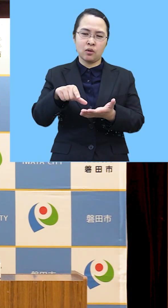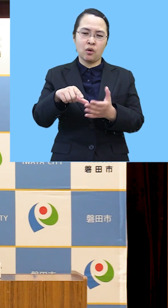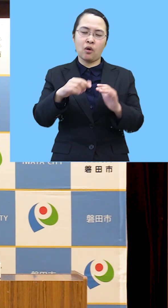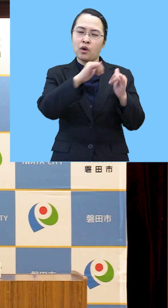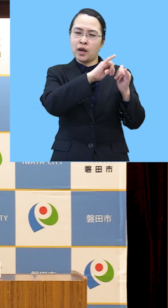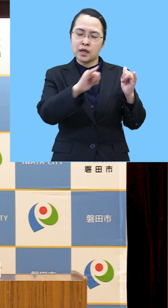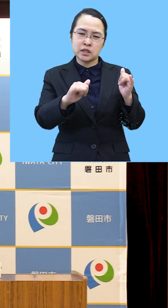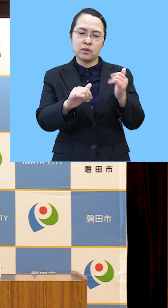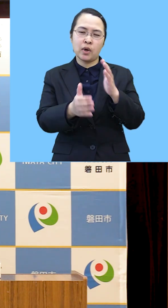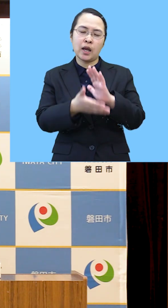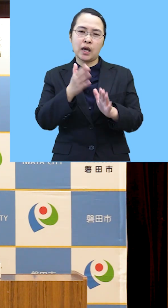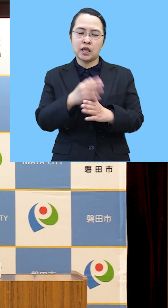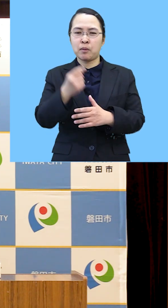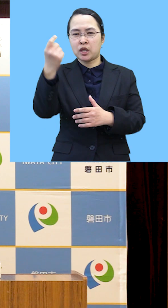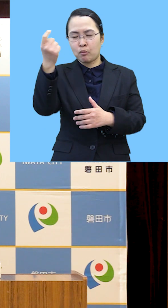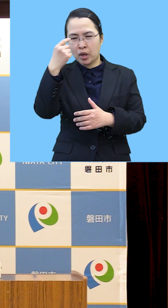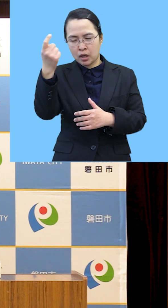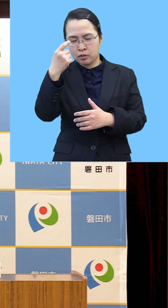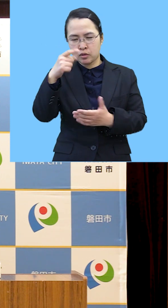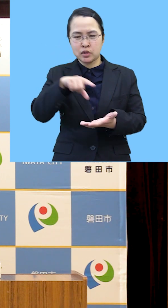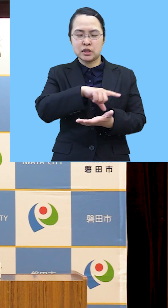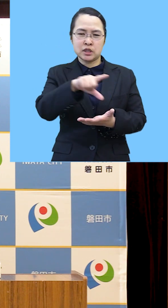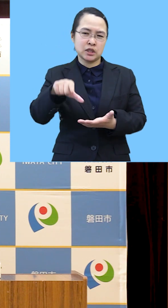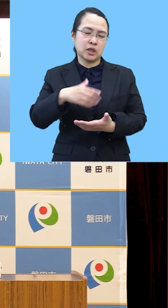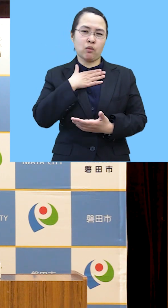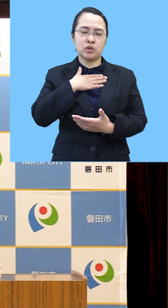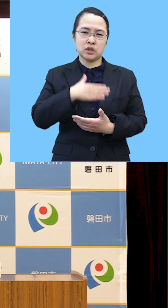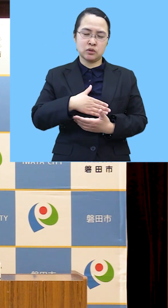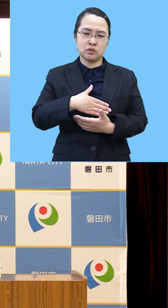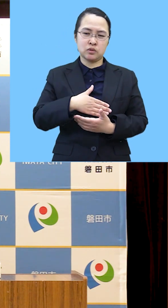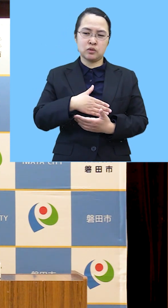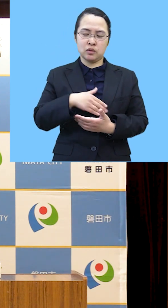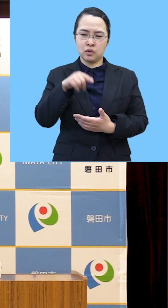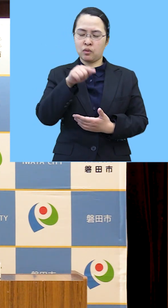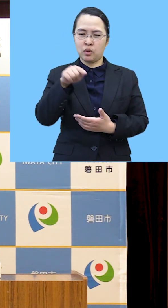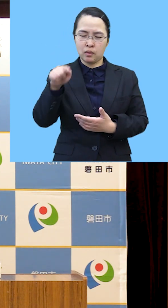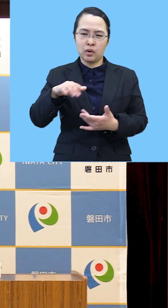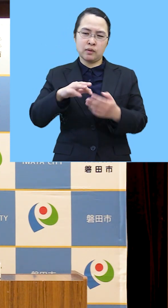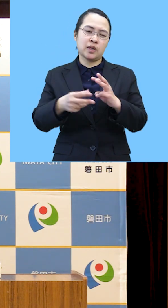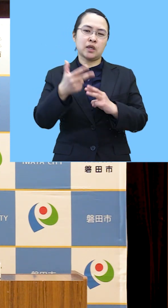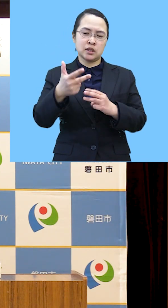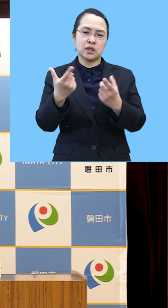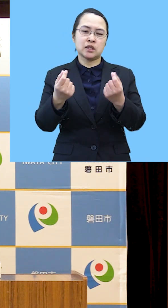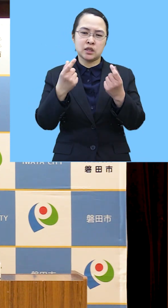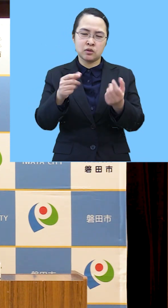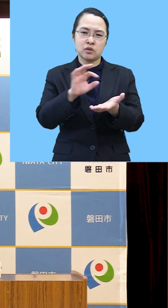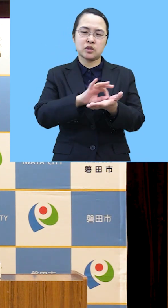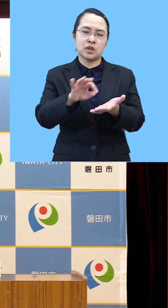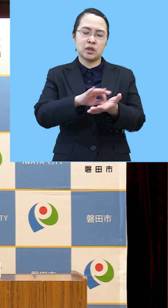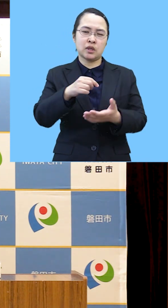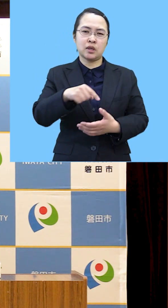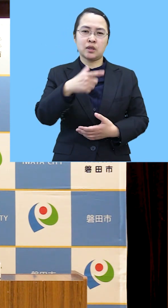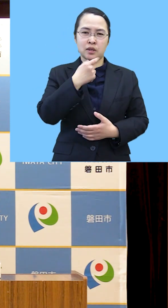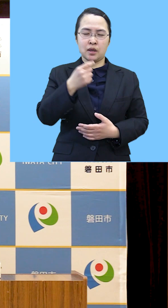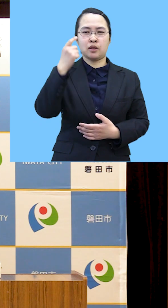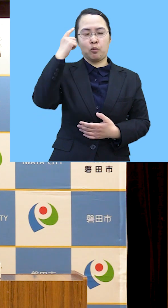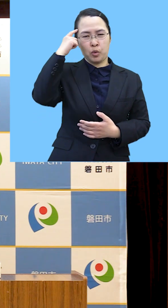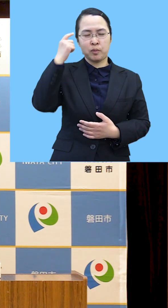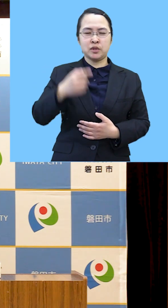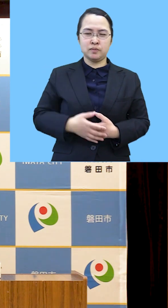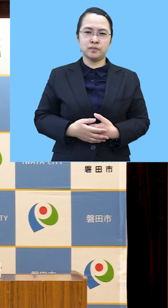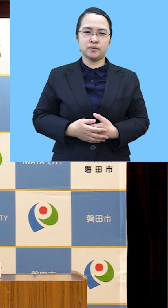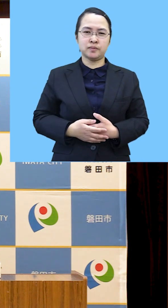歴史をもう一回学び直すとか、地域を知るっていう、この2つにしっかり私は使っていきたいなというふうに思っております